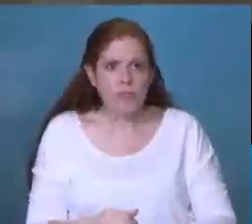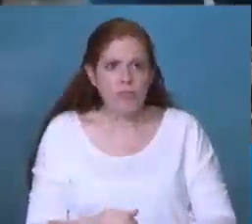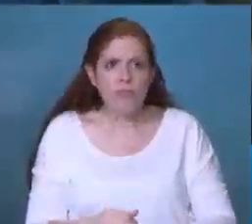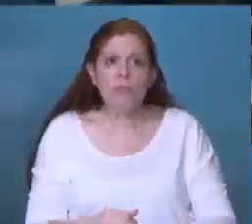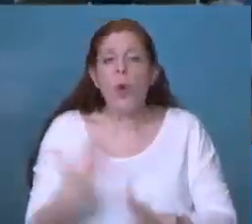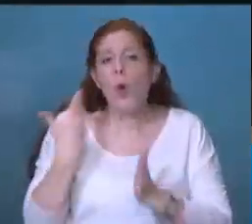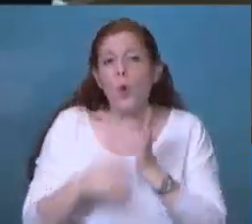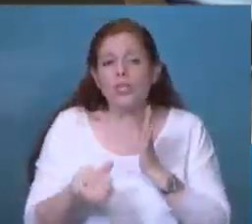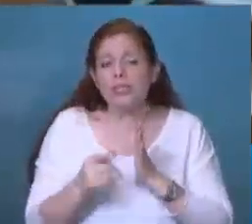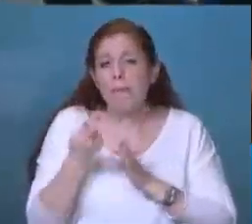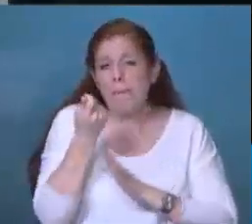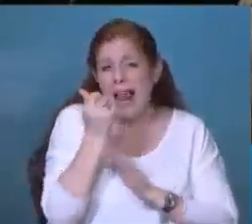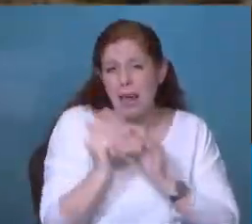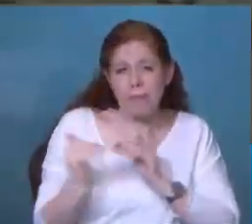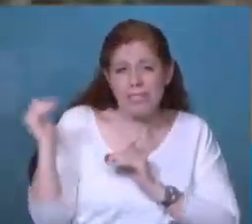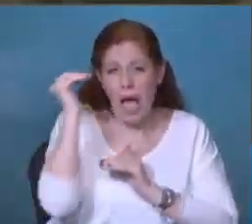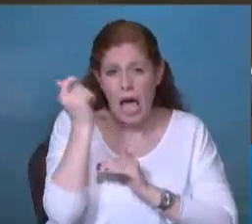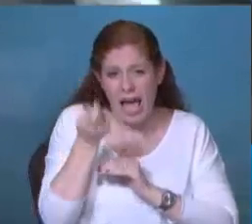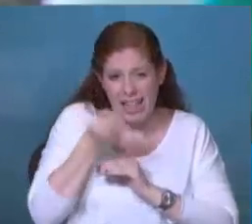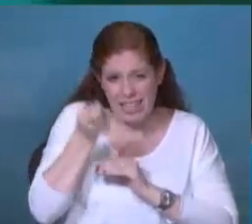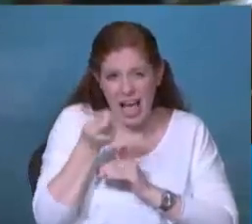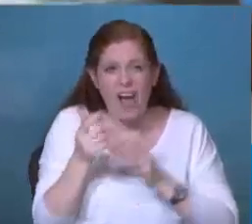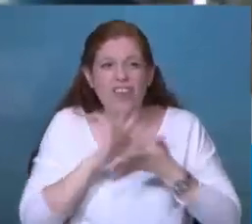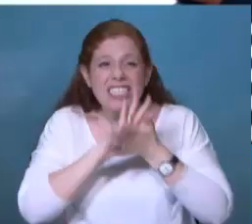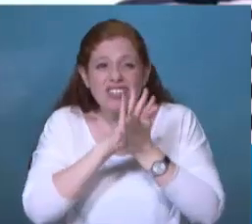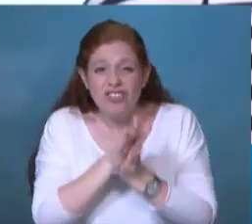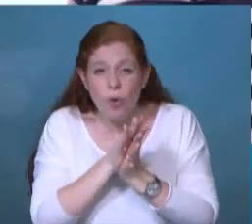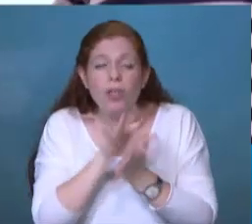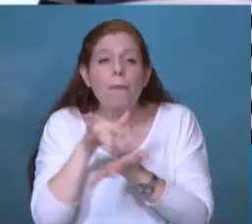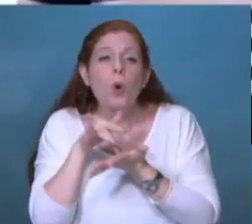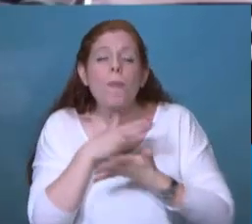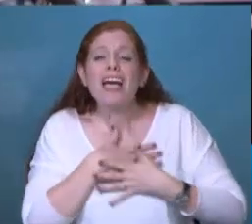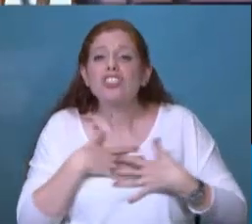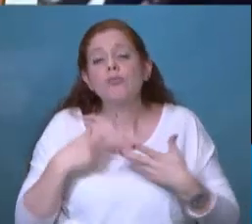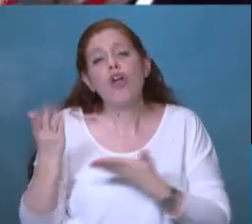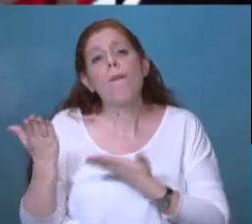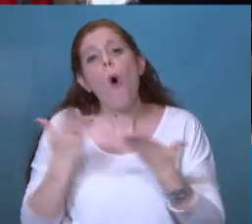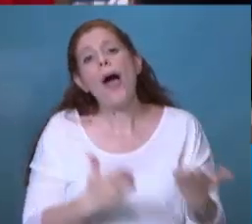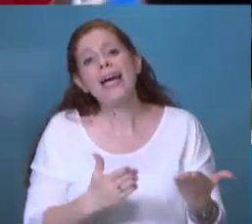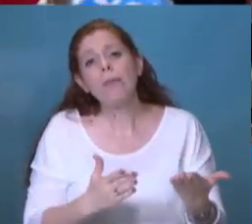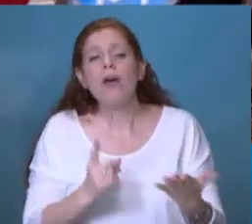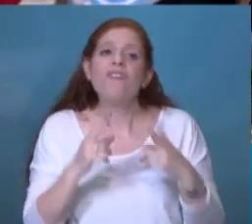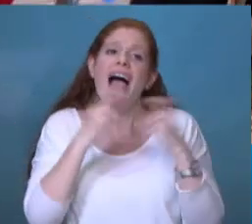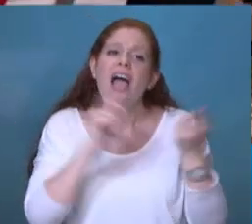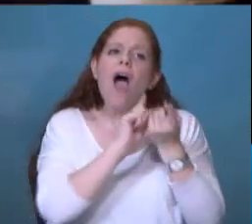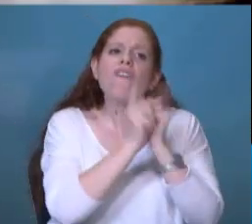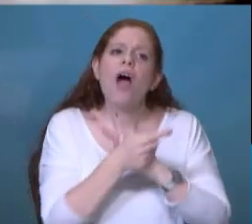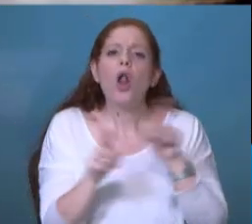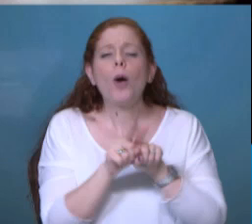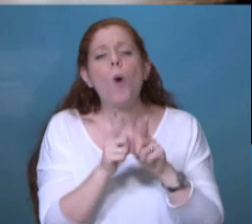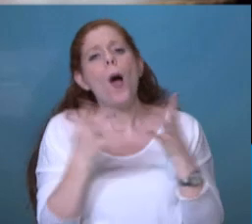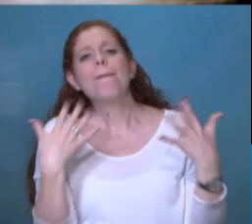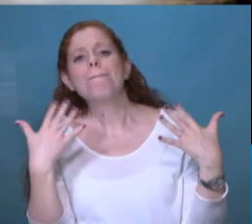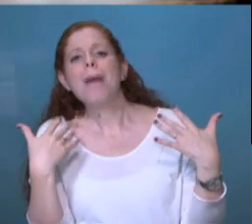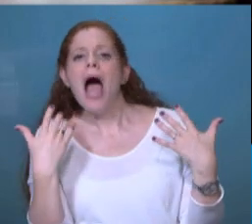מלבד העלייה בשכר הדירה והצפיפות, המקומיים מרגישים שהם האורחים, והעיר היא הפכה למעין פארק